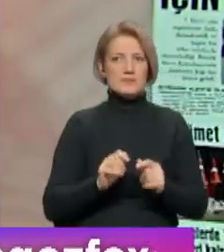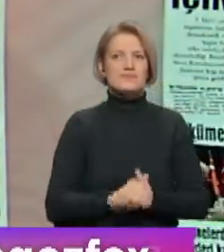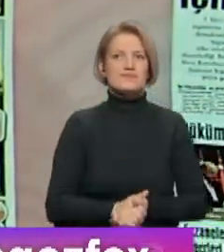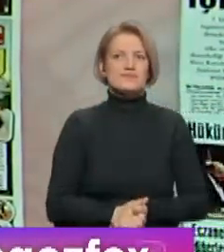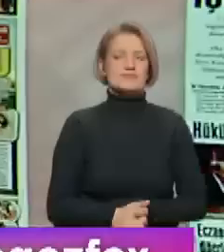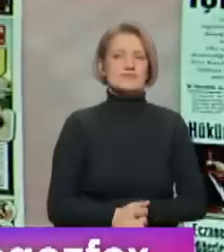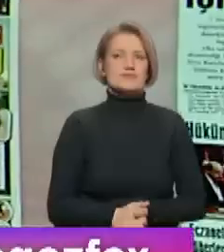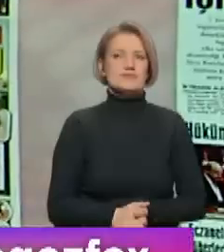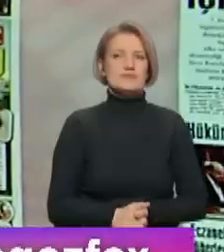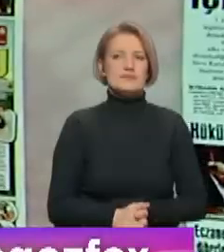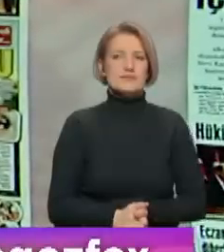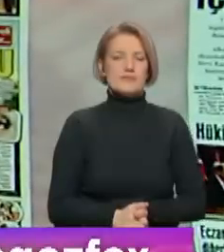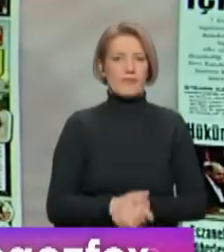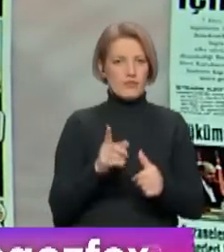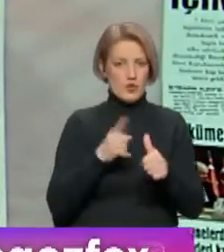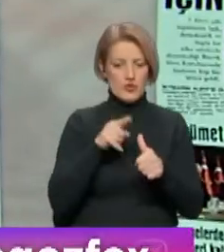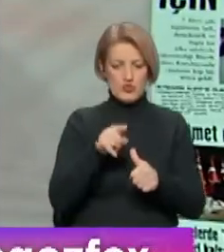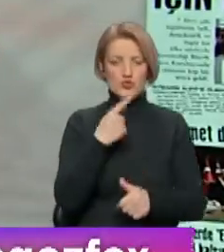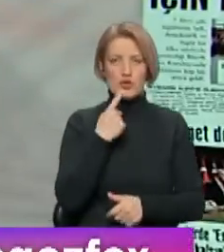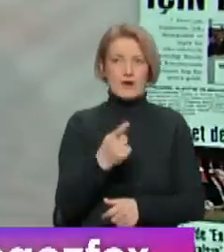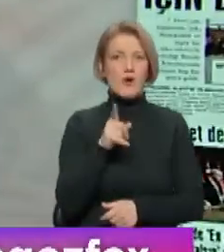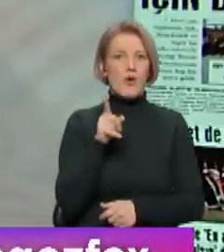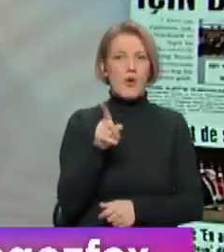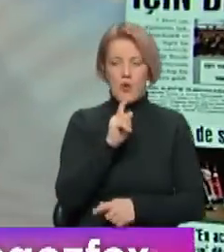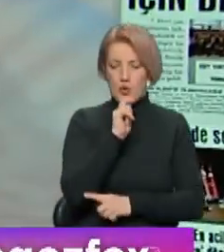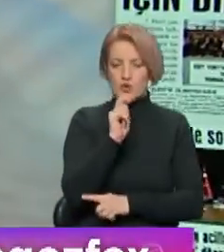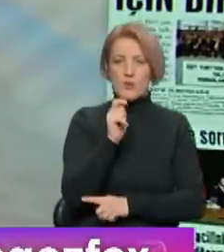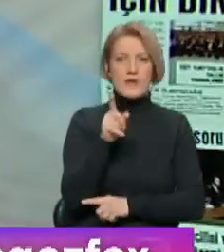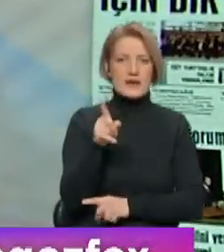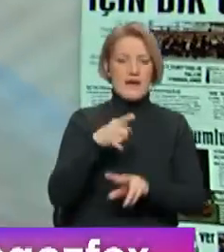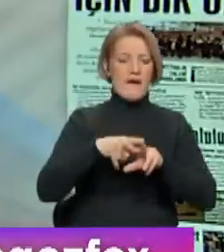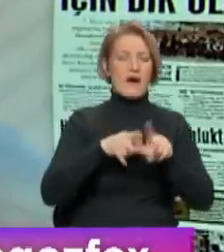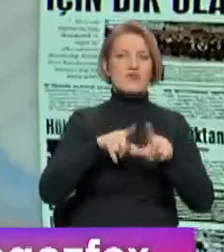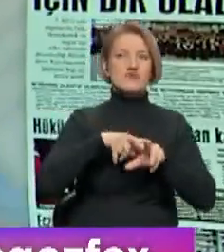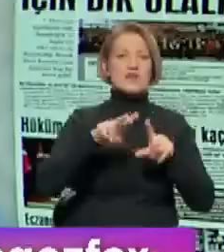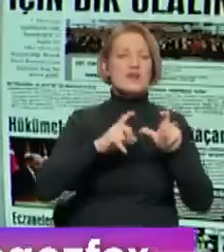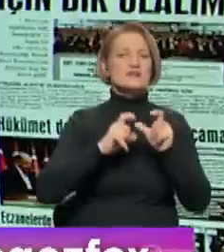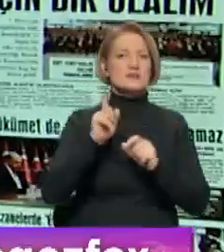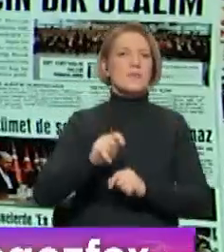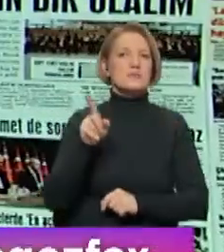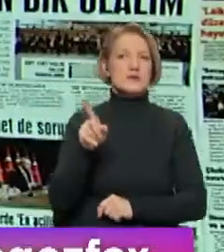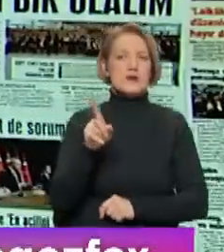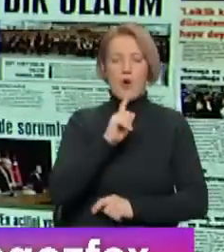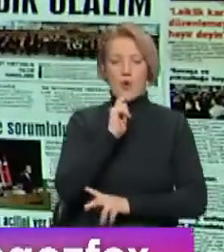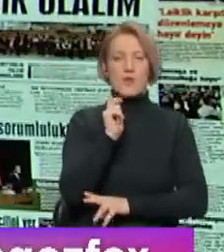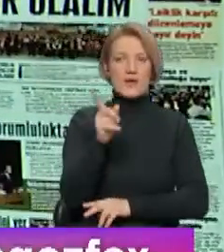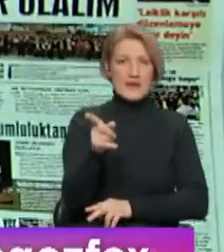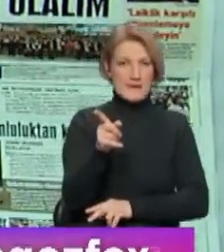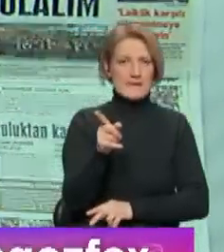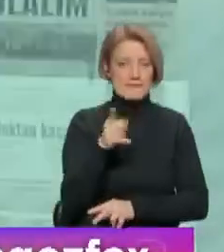kendisi önce şunu söyleyeyim o röportajı ajanslar çekmiş ve o röportajı